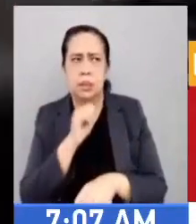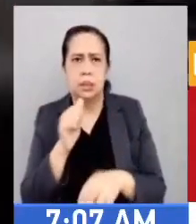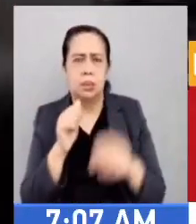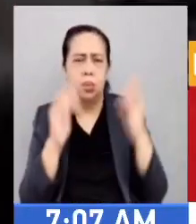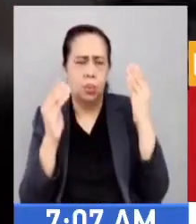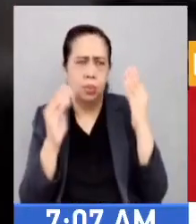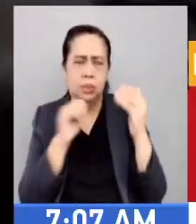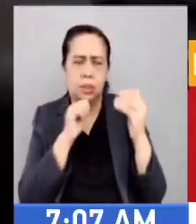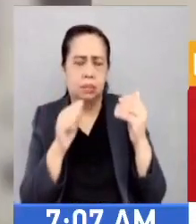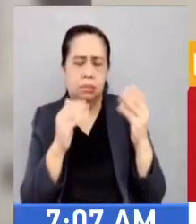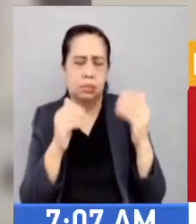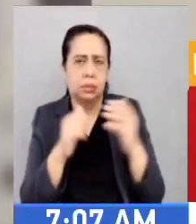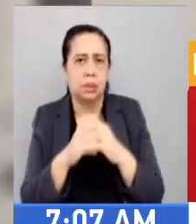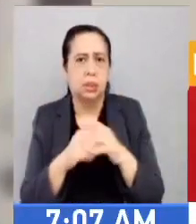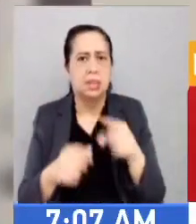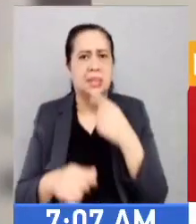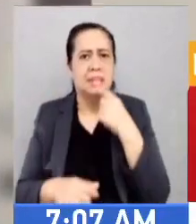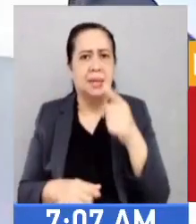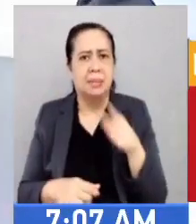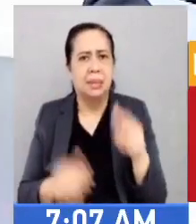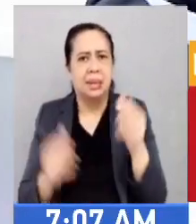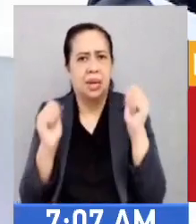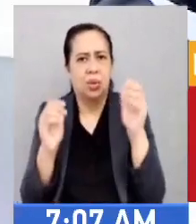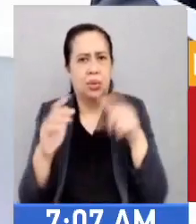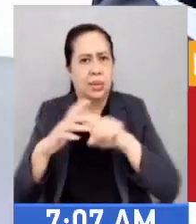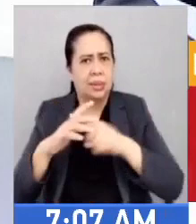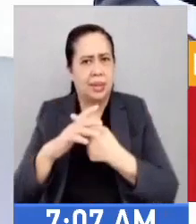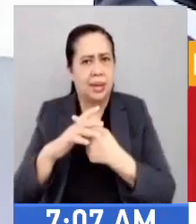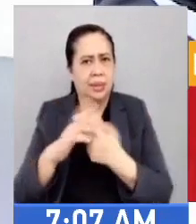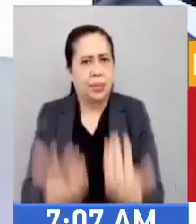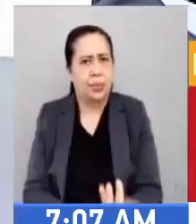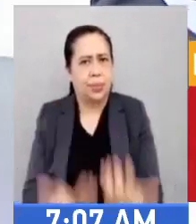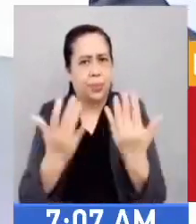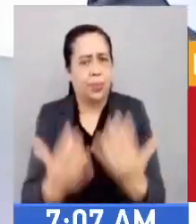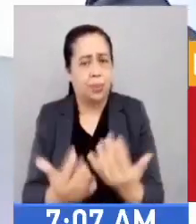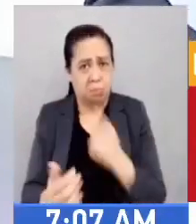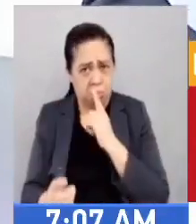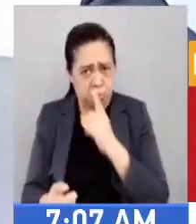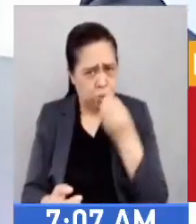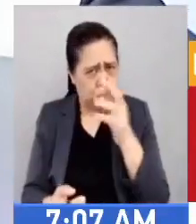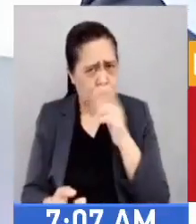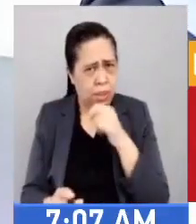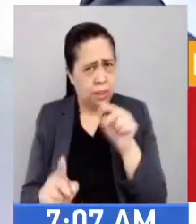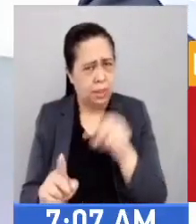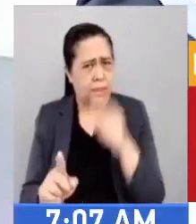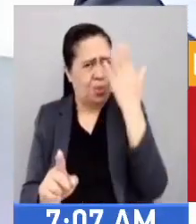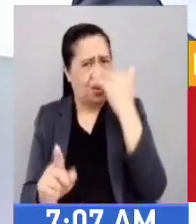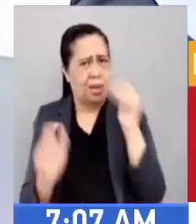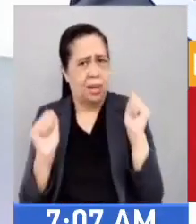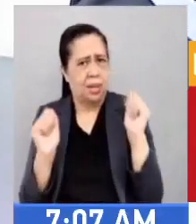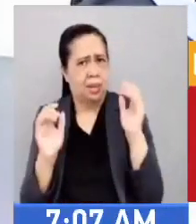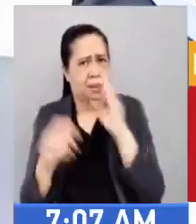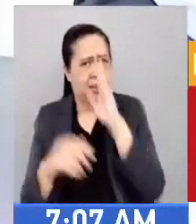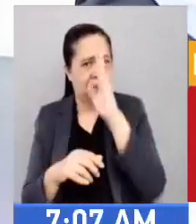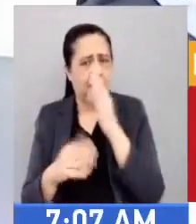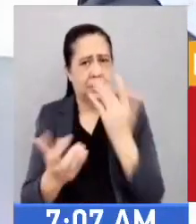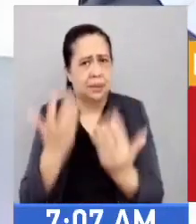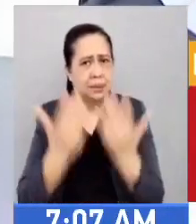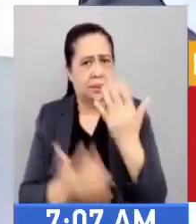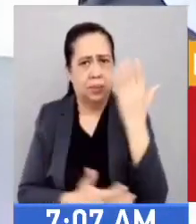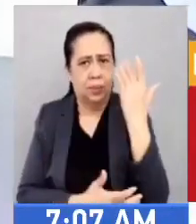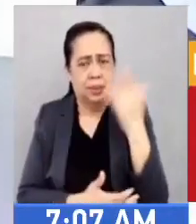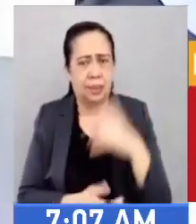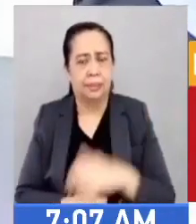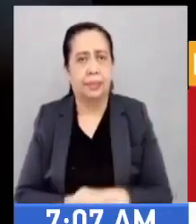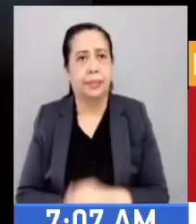po. Mayor, sabi sa aircon daw ng barko, nagsimula ang apoy. Ito ba'y kumpirmado at tukoy na ba? Bakit nasunog? Sa ngayon po, wala